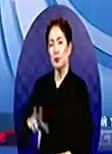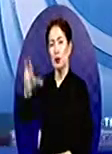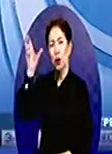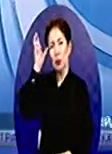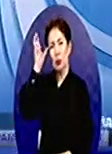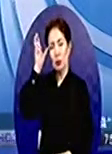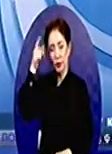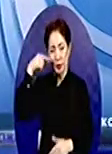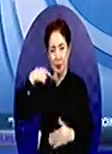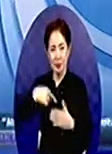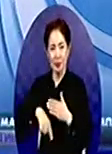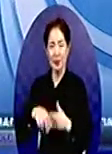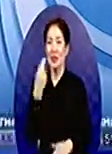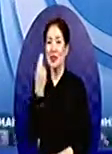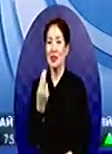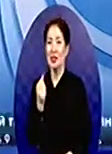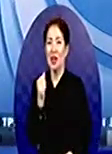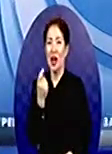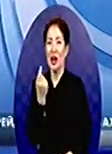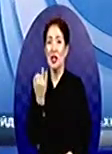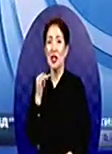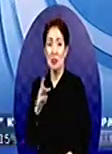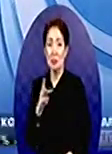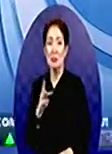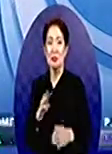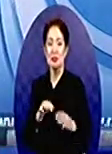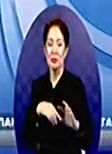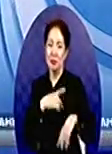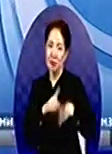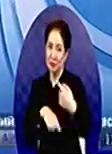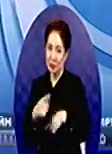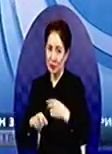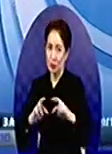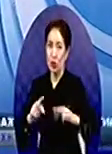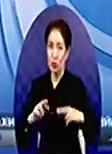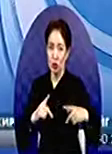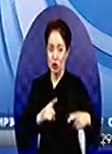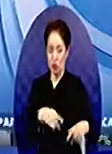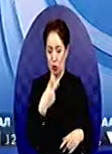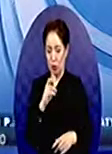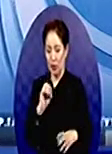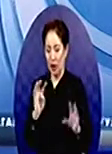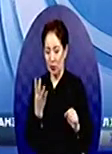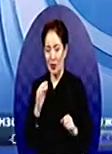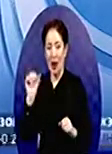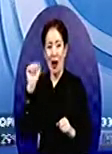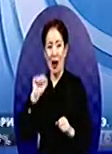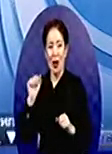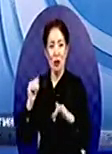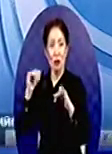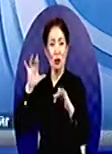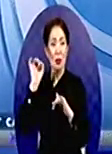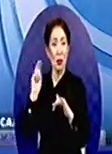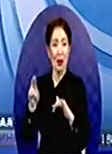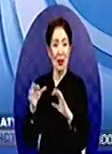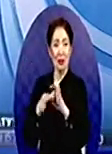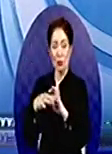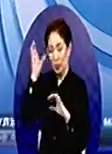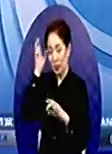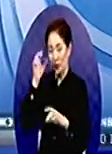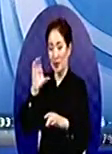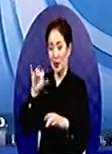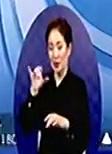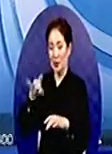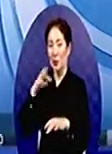систем шилжиж байгаа талаар өнөөдөр салбарын яамнаас мэдээлэл хийлээ. 2014 оноос эхлэн Азийн хөгжлийн банкны санх хүжилтээр боловсруулын салбарын мэдээллийн систем